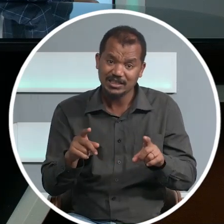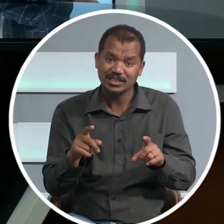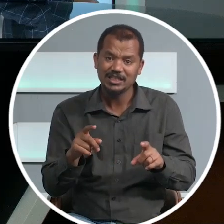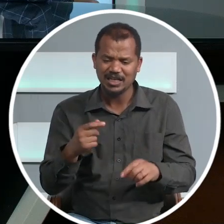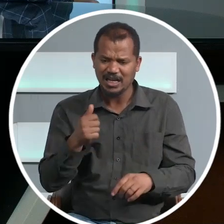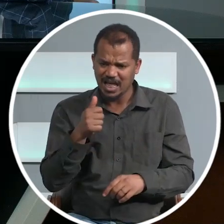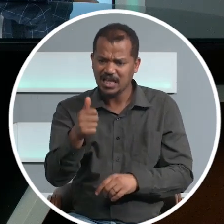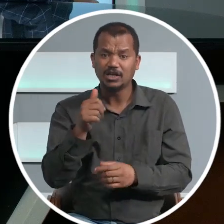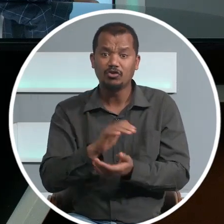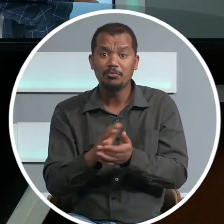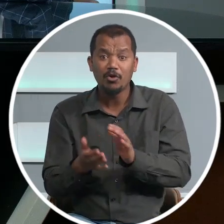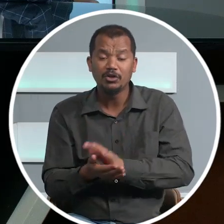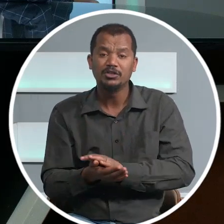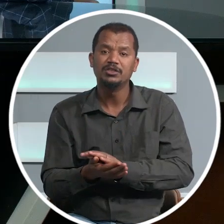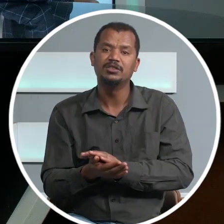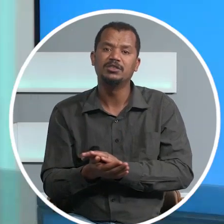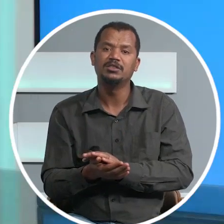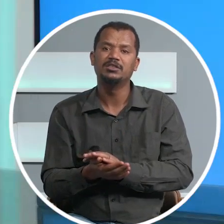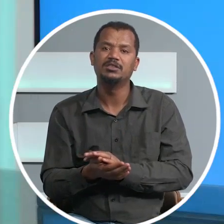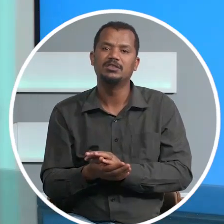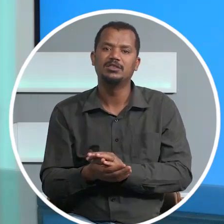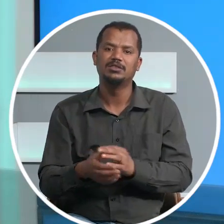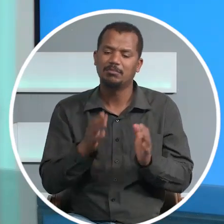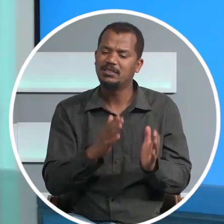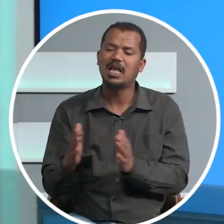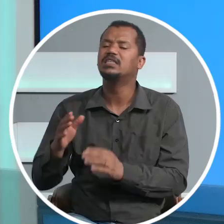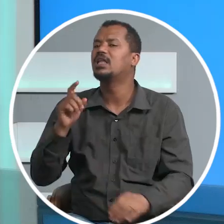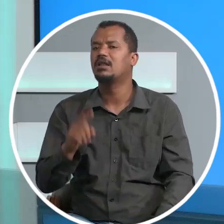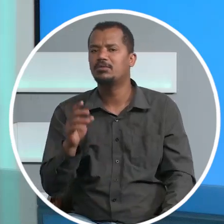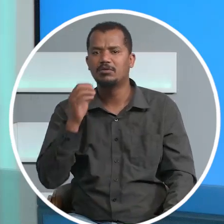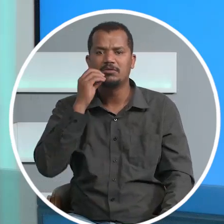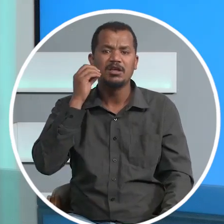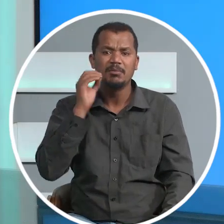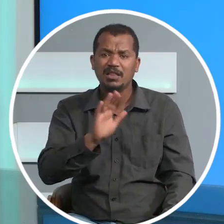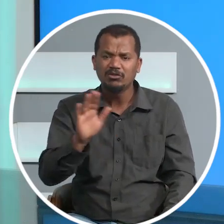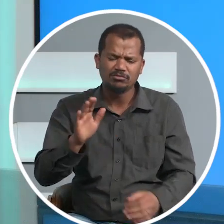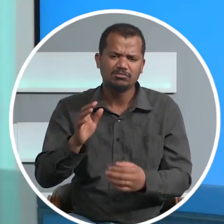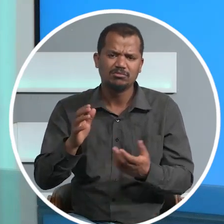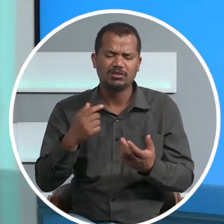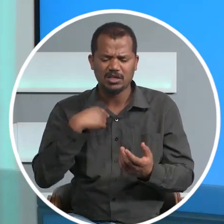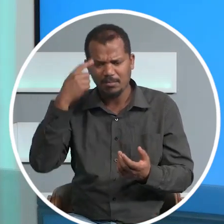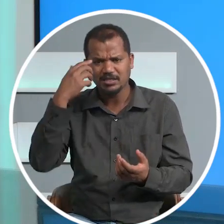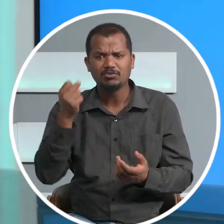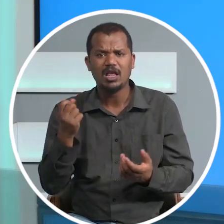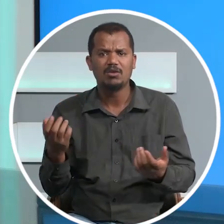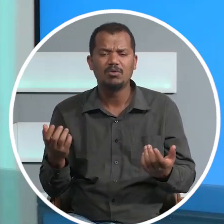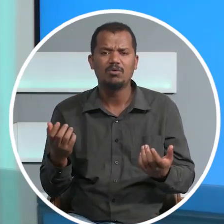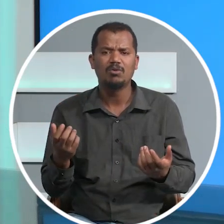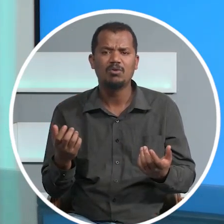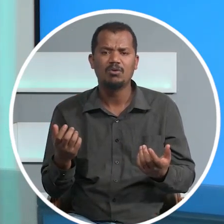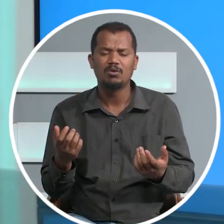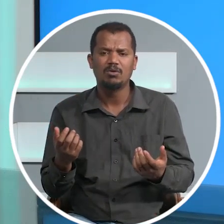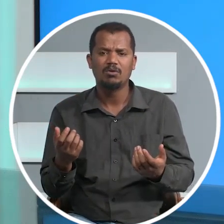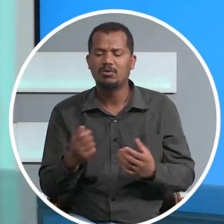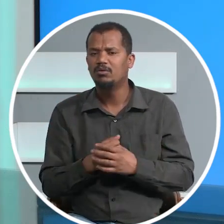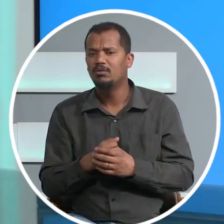ግን ለራሳቸውም ቢሆን እና መዘጋጀት አለባቸው። ቤታቸው እነሱ ወደዛ ሄዳሉ። ግን ያስታውሳለሁ